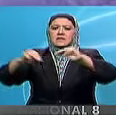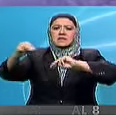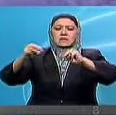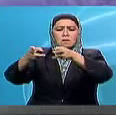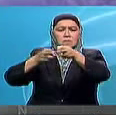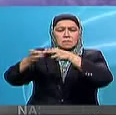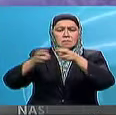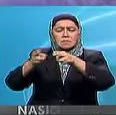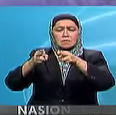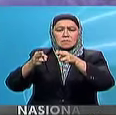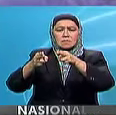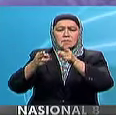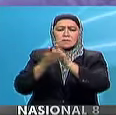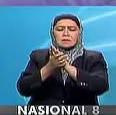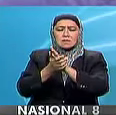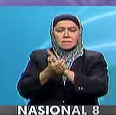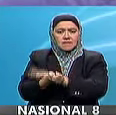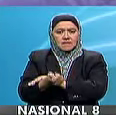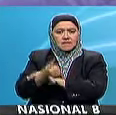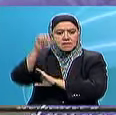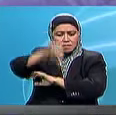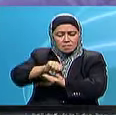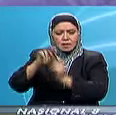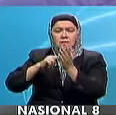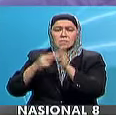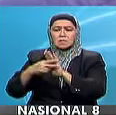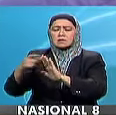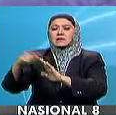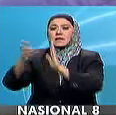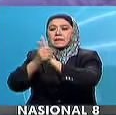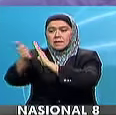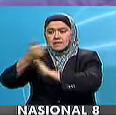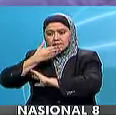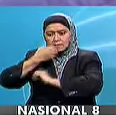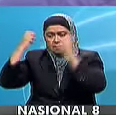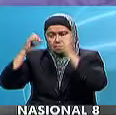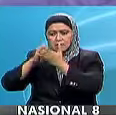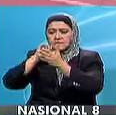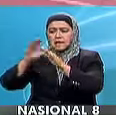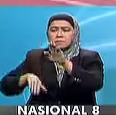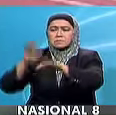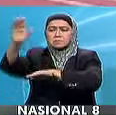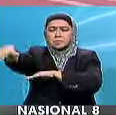yang tidak bagus maka akhirnya beliau tidak akan sampai ke potensi yang sebenarnya.